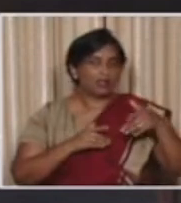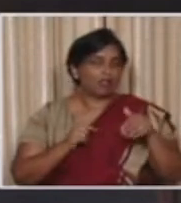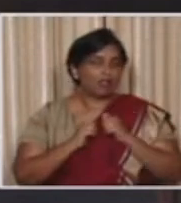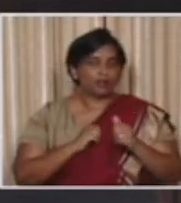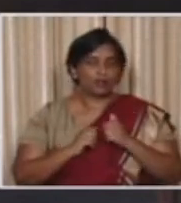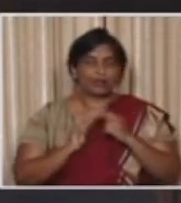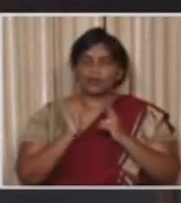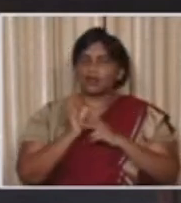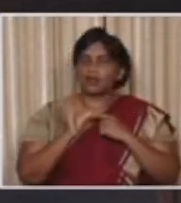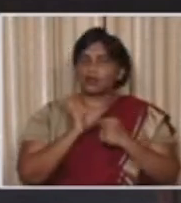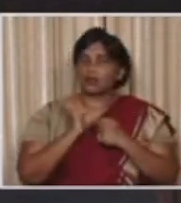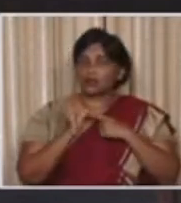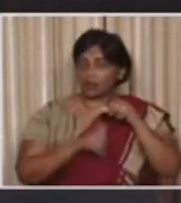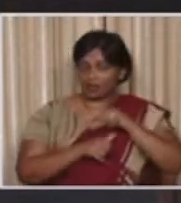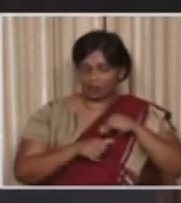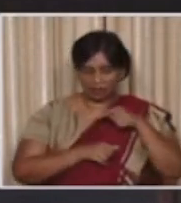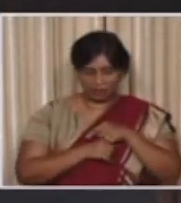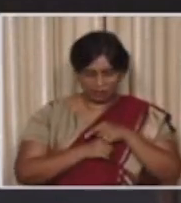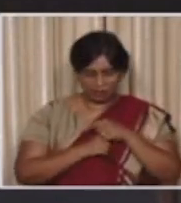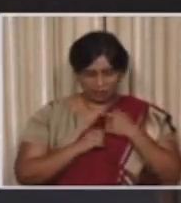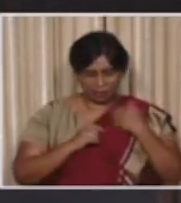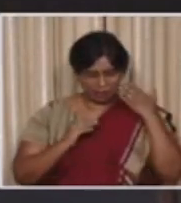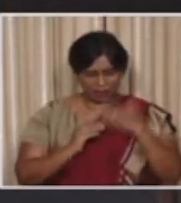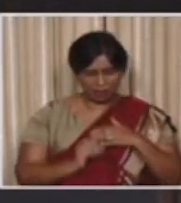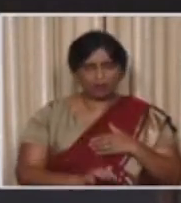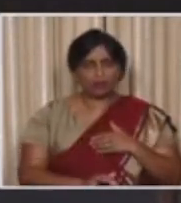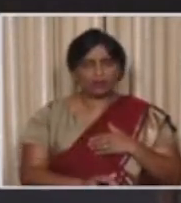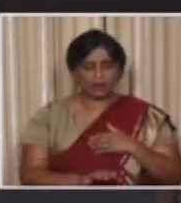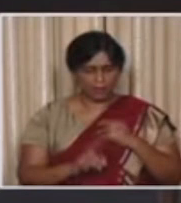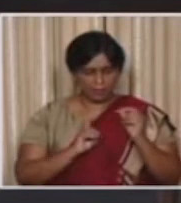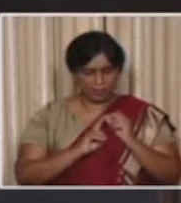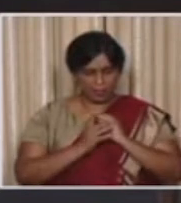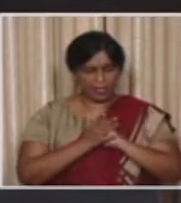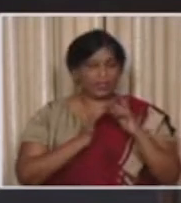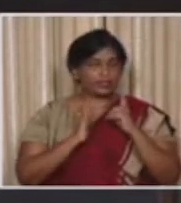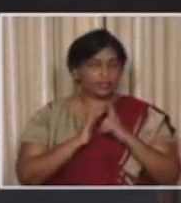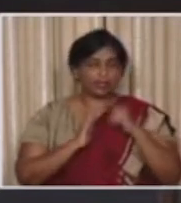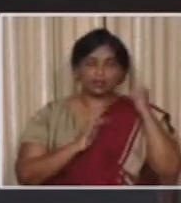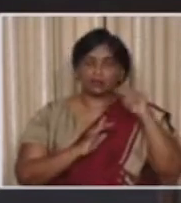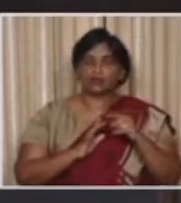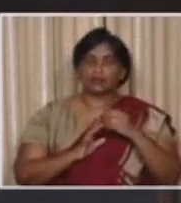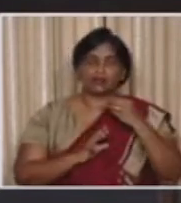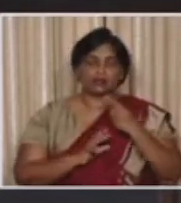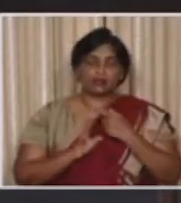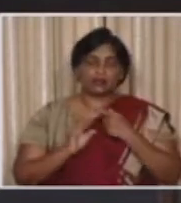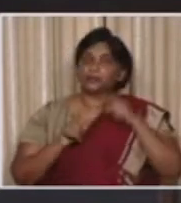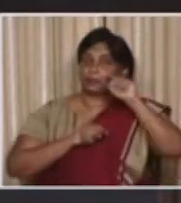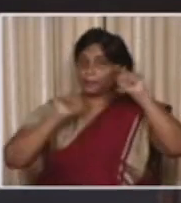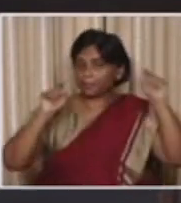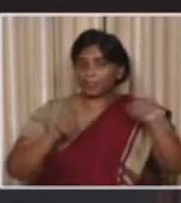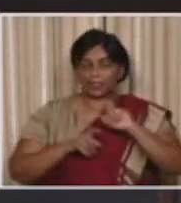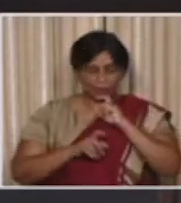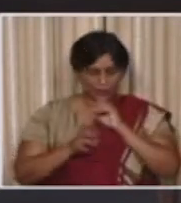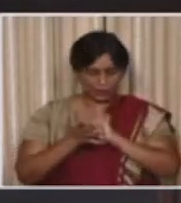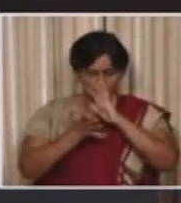උනේ? නාටා ආයතනය ගිහිල්ලා නාටායක මාර්ගෙන් අපේ PHL ගිහිල්ලා මාතර අනුරාධපුර මාලිගා කන්ද මෙන්න මේ